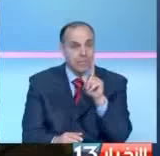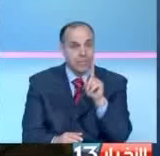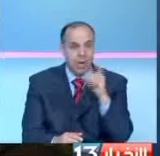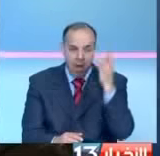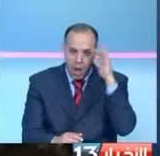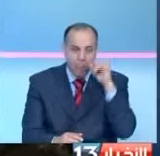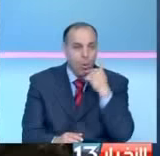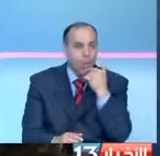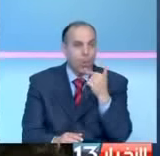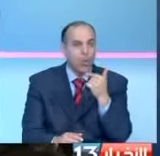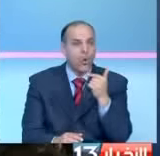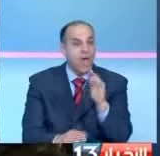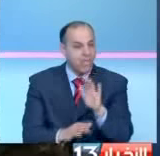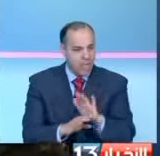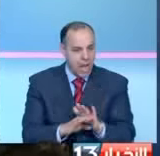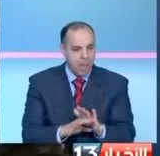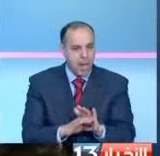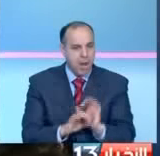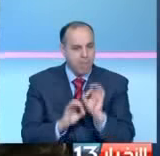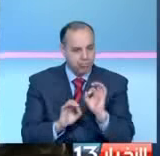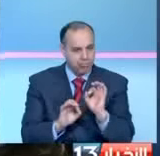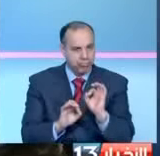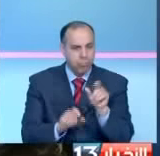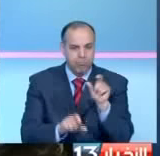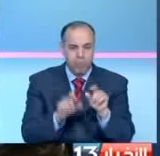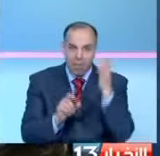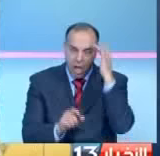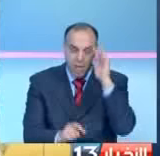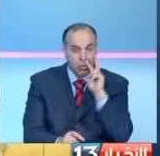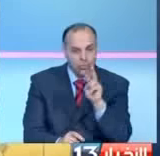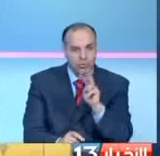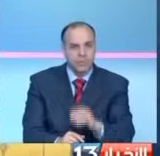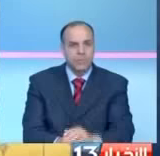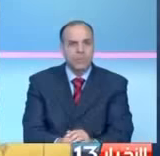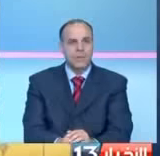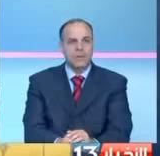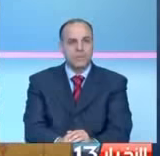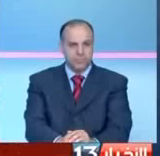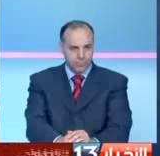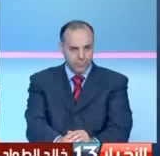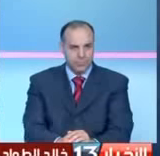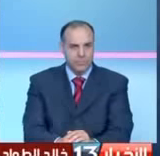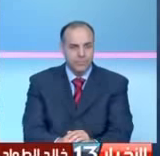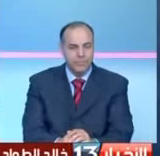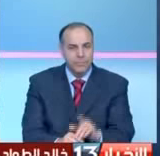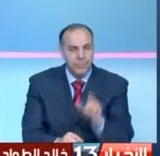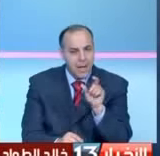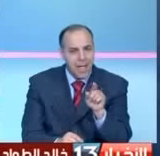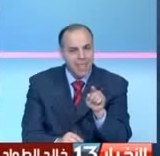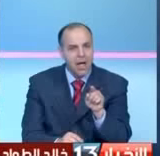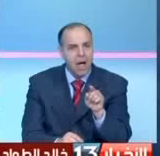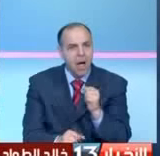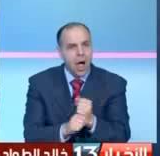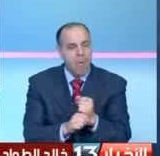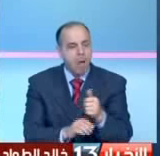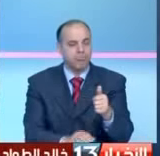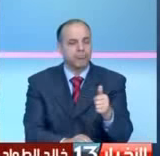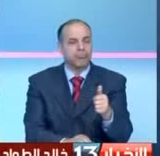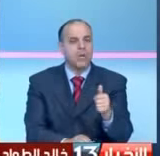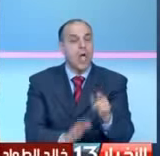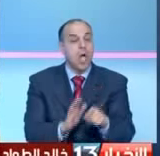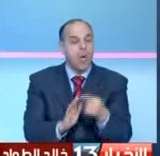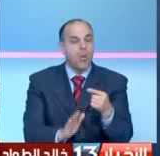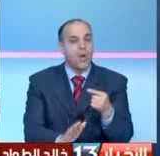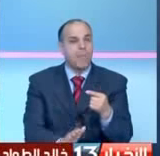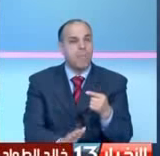خبر أعلن عنه رضا مامي ليلقى استحسان النخبة المثقفة. هذا يعتبر في حد ذاته إنجاز عظيم، معناه لأول